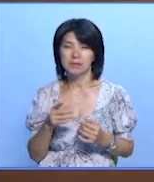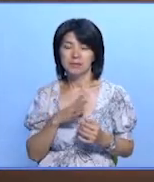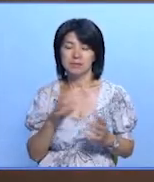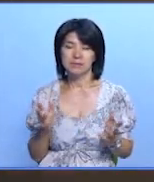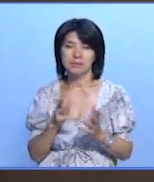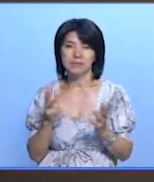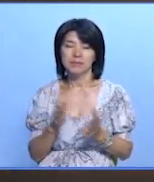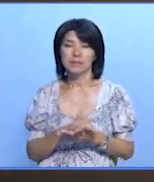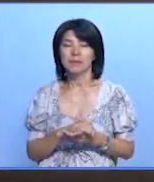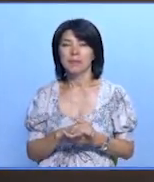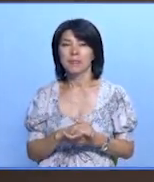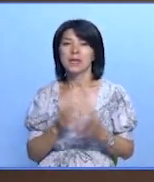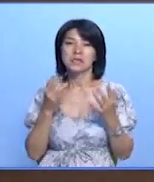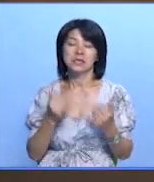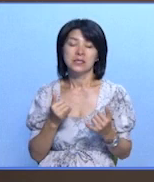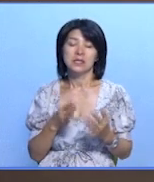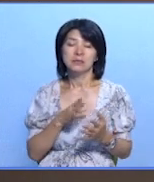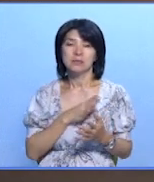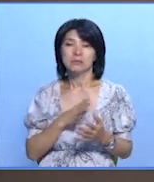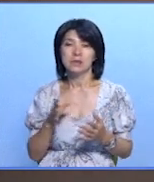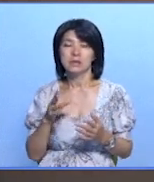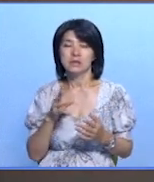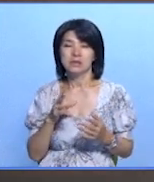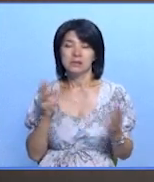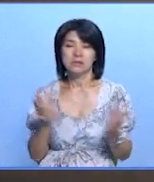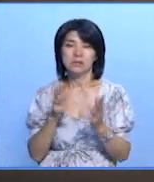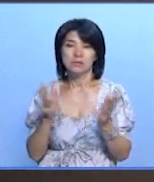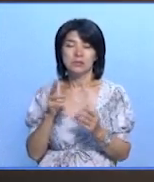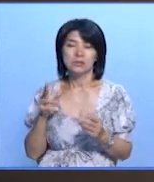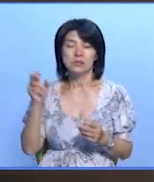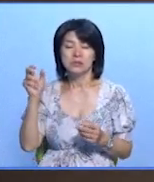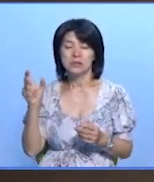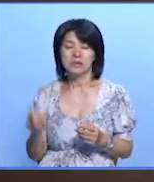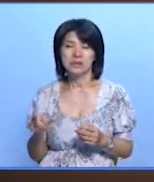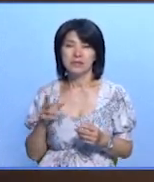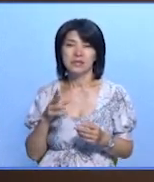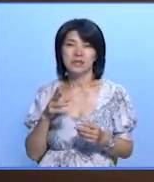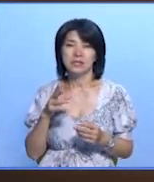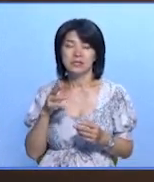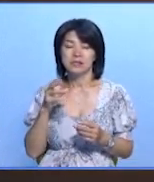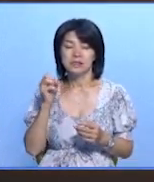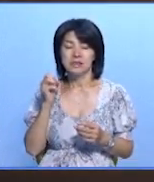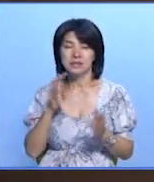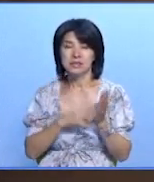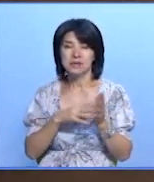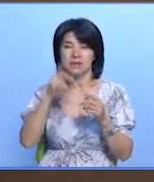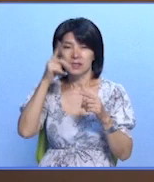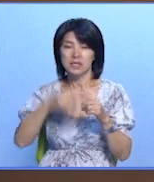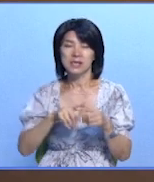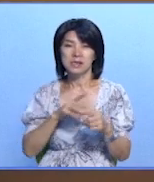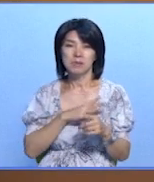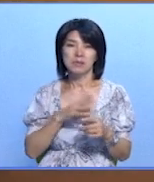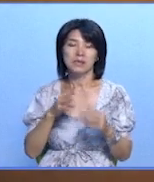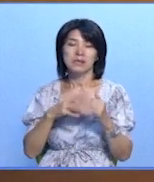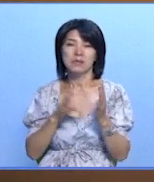Өртті сөндіруге облыстық төтенше жағдайлар департаменті өрт сөндіру қызметінің 9 бірлік техникасымен 32 қызметкері қатысты. Өрт